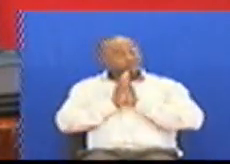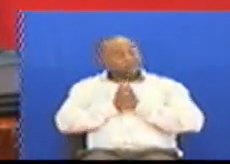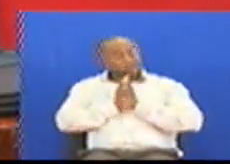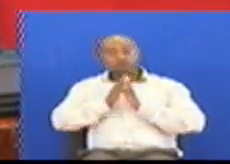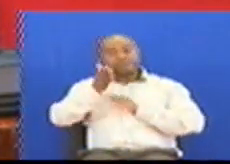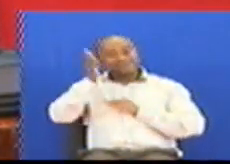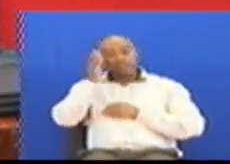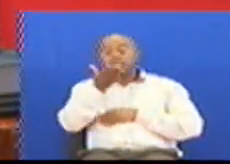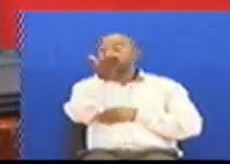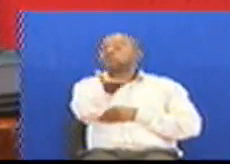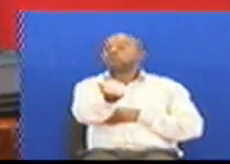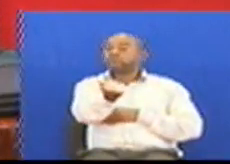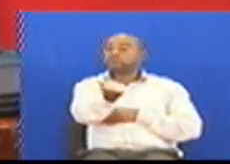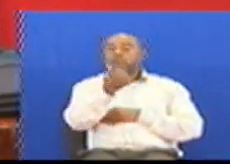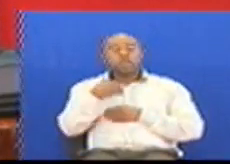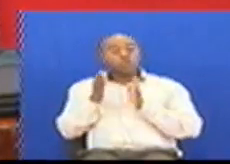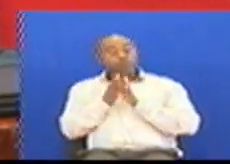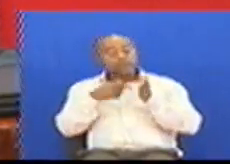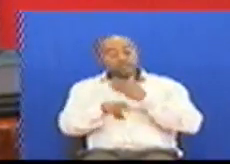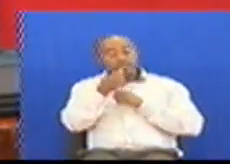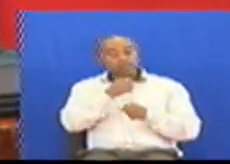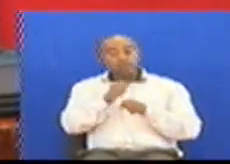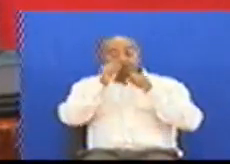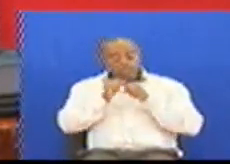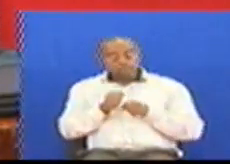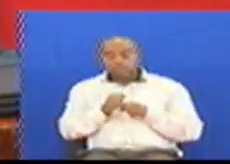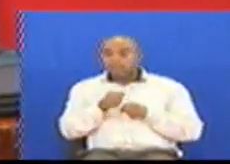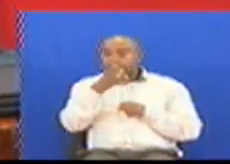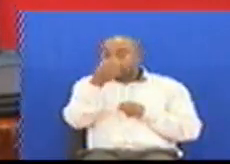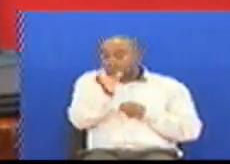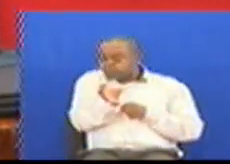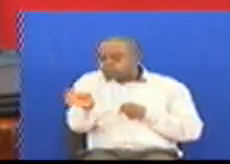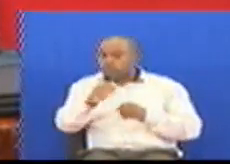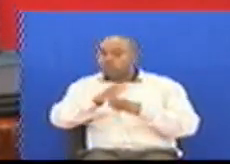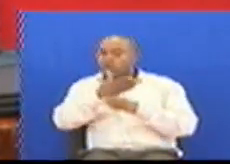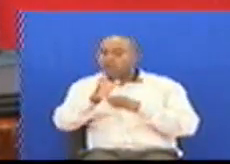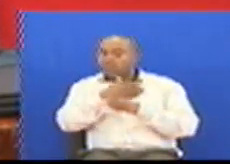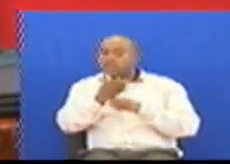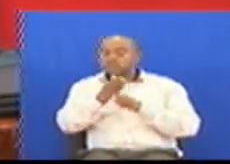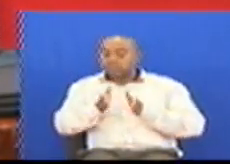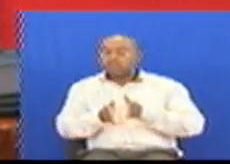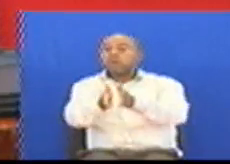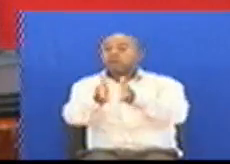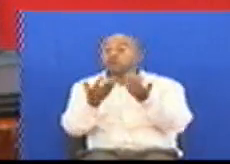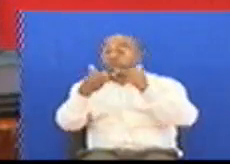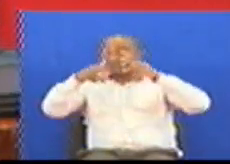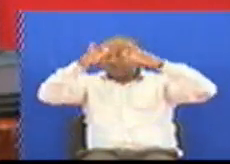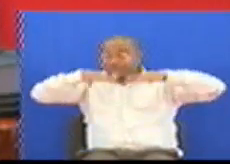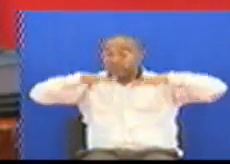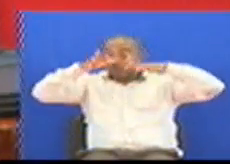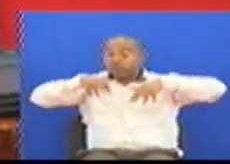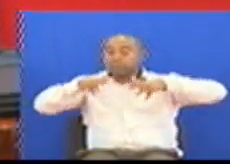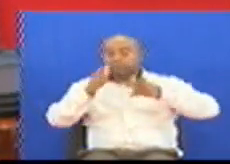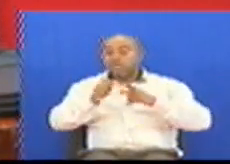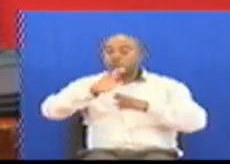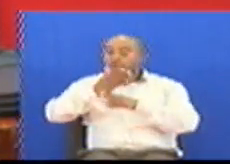sana katika hiyo budget kwanza zitengwe fedha za kurekebisha miundombinu ya maafari ya hizi athari za